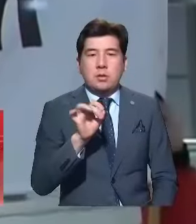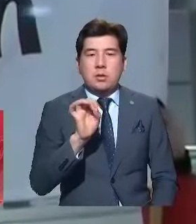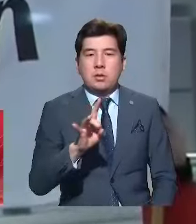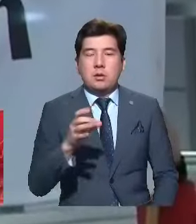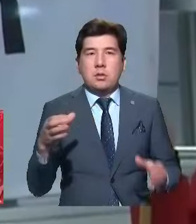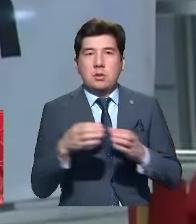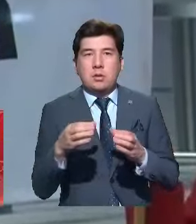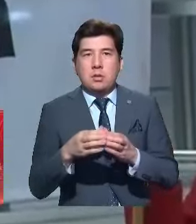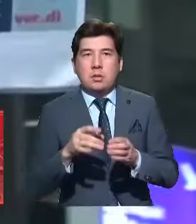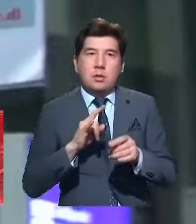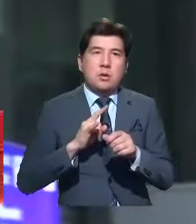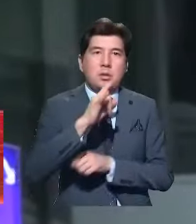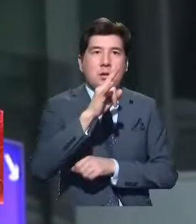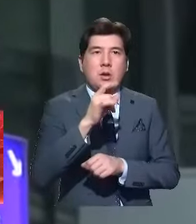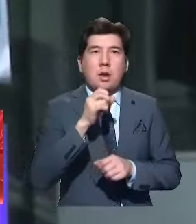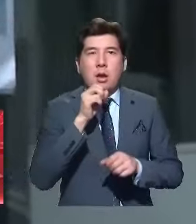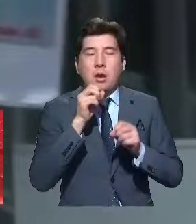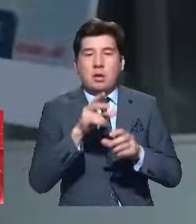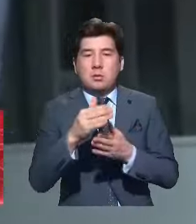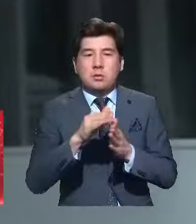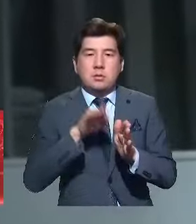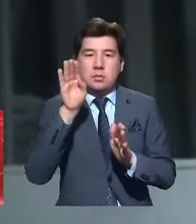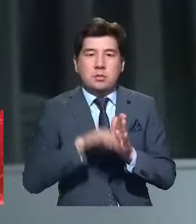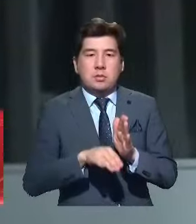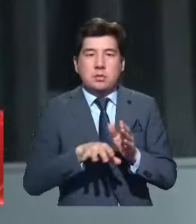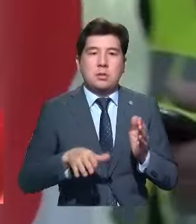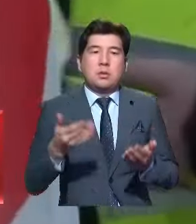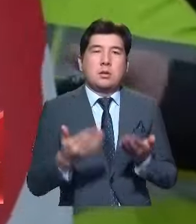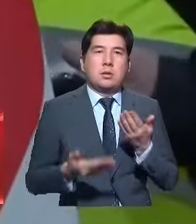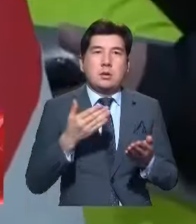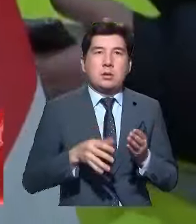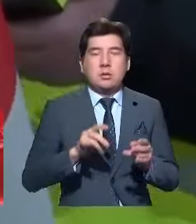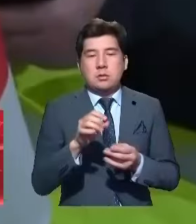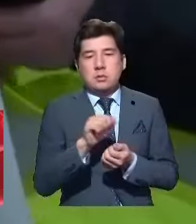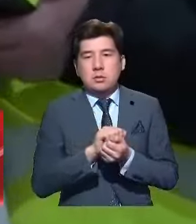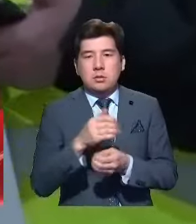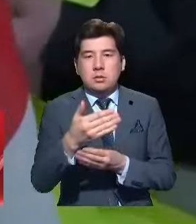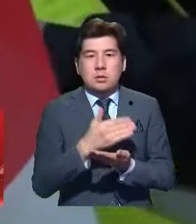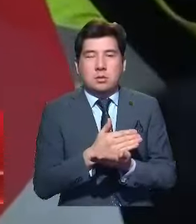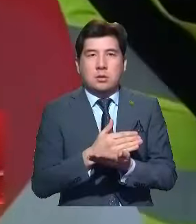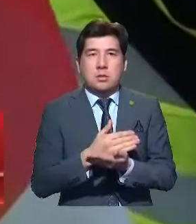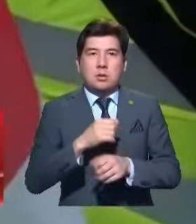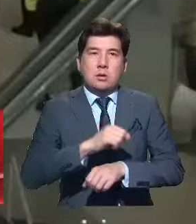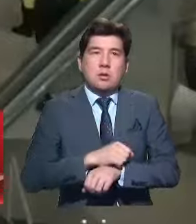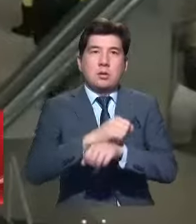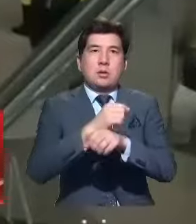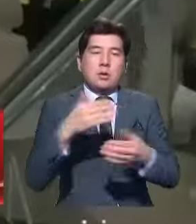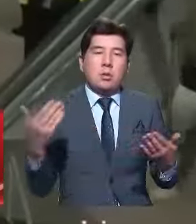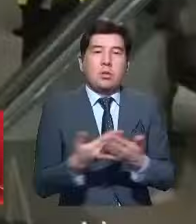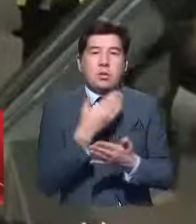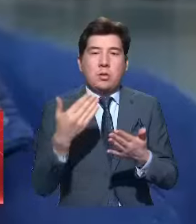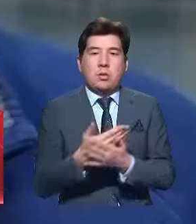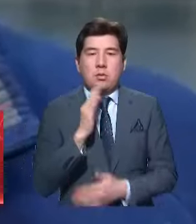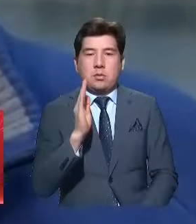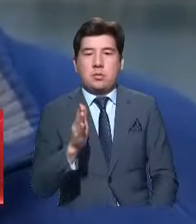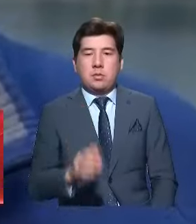компаний авиационной безопасности. Если стороны не договорятся, уже в ближайшие дни забастовка может возобновиться.